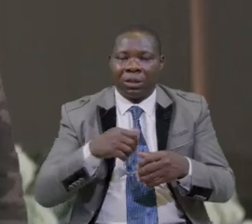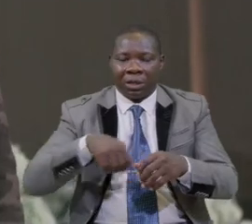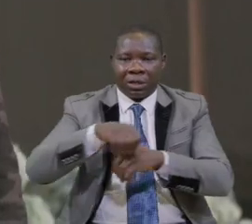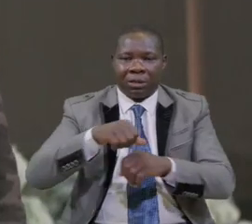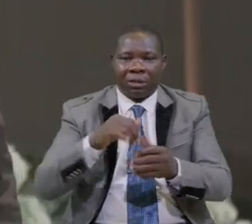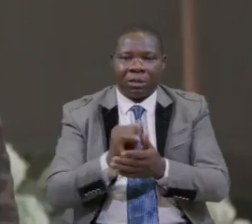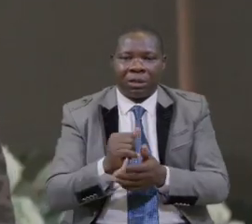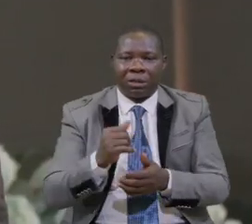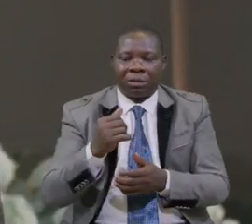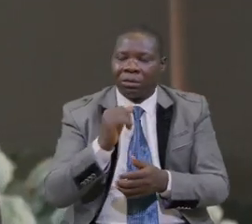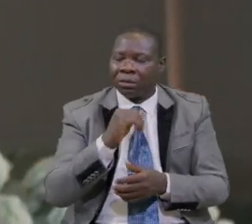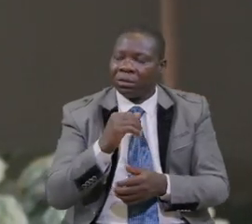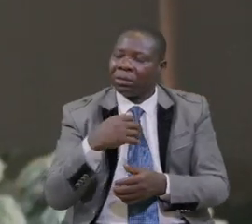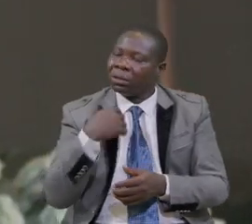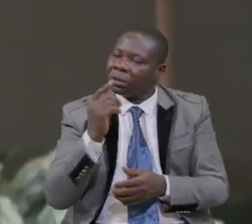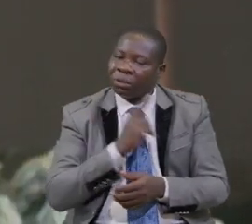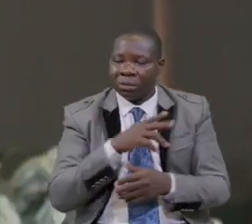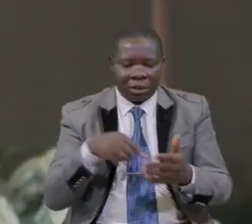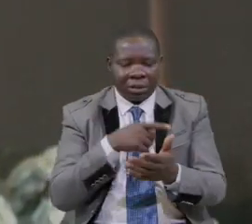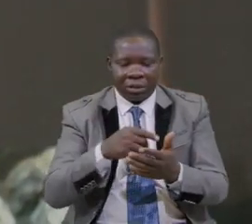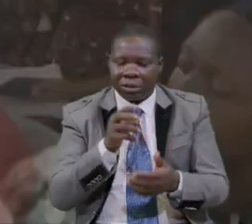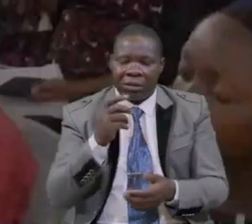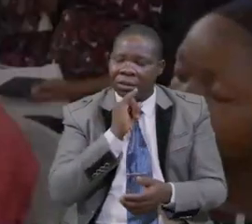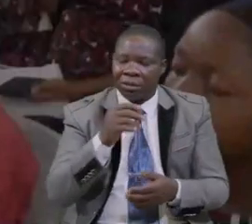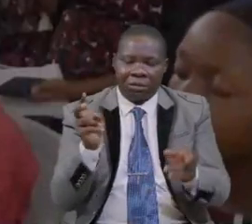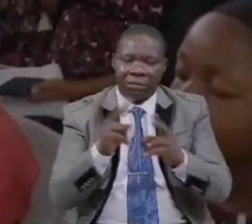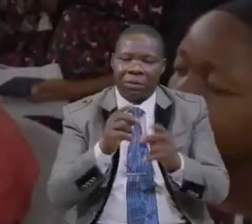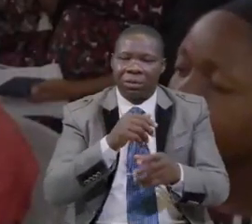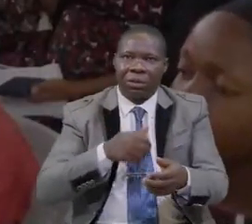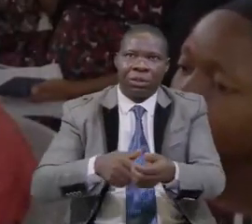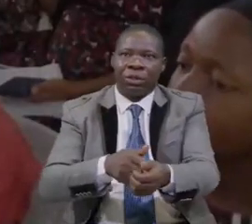passe. Dieu nous donnera la vraie onction.